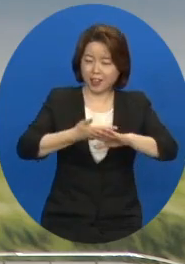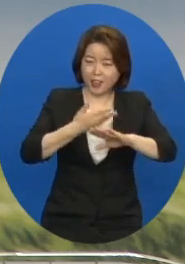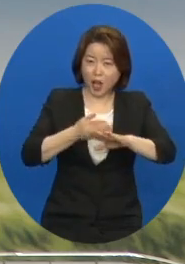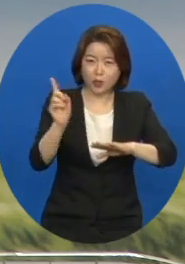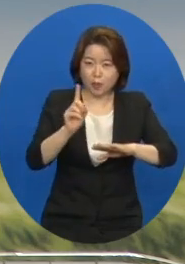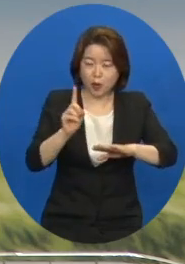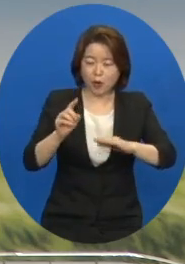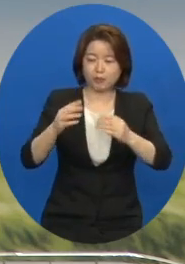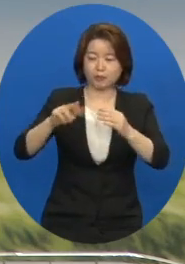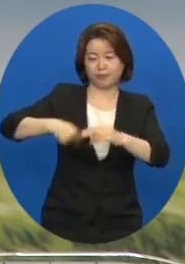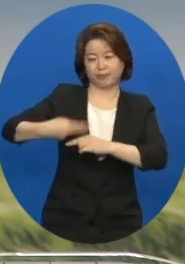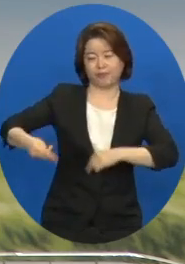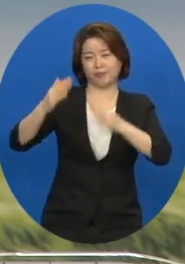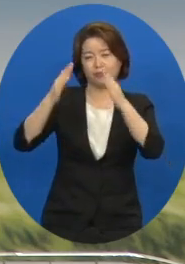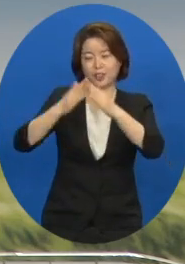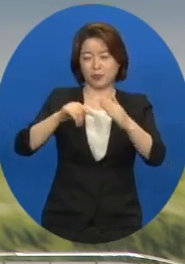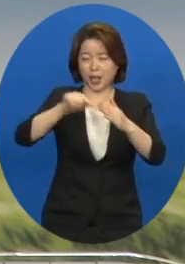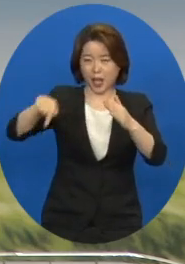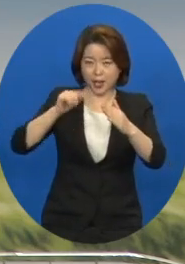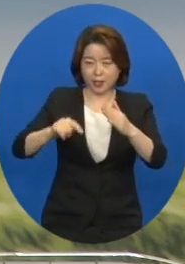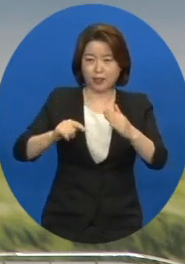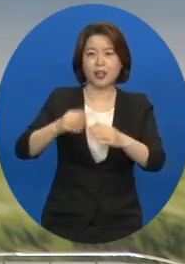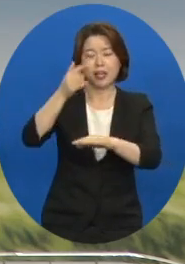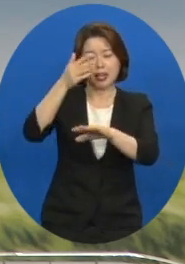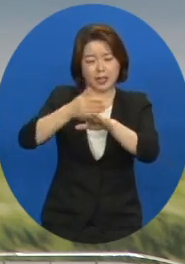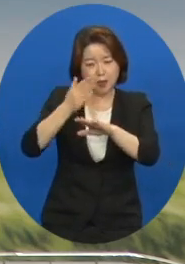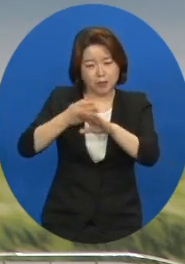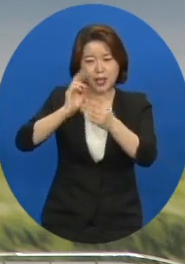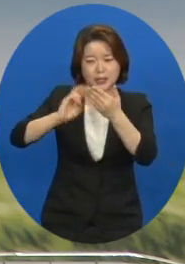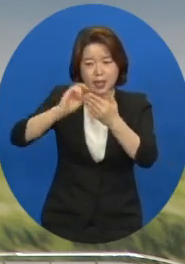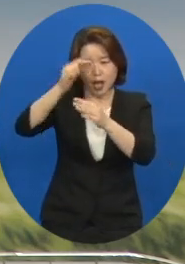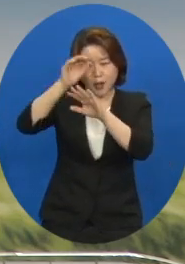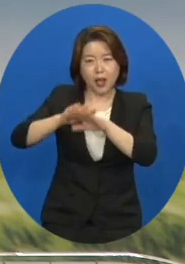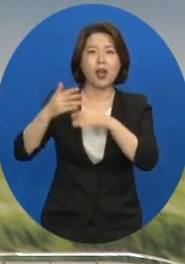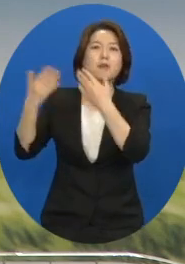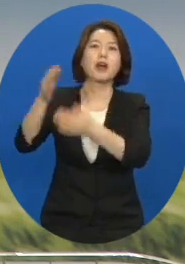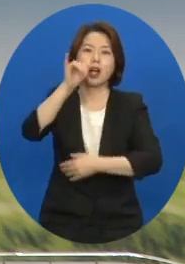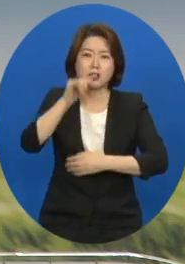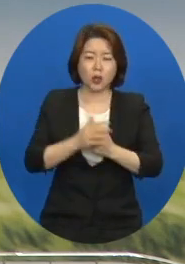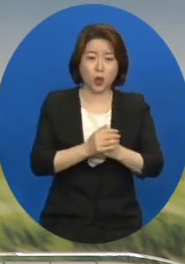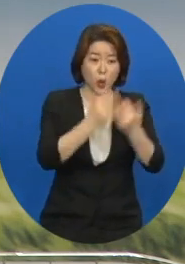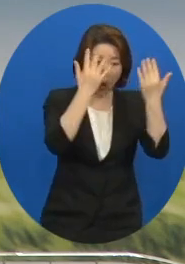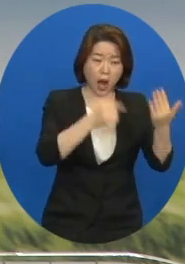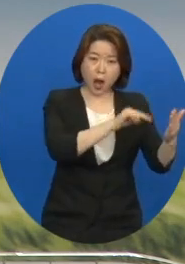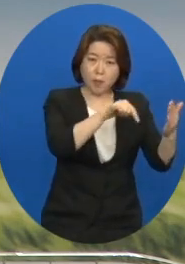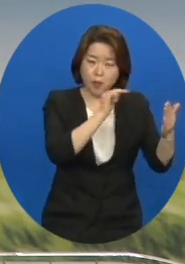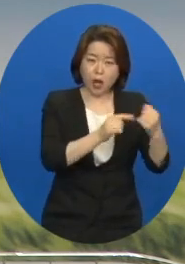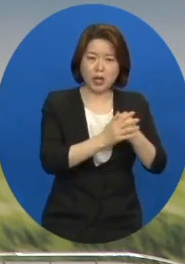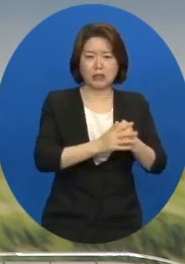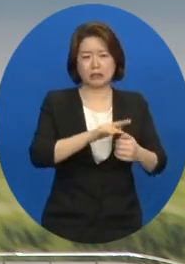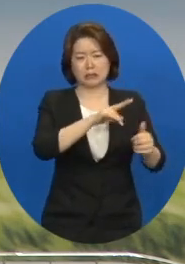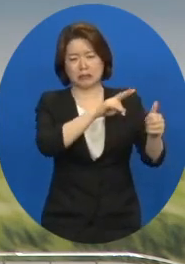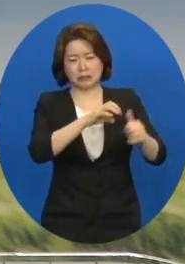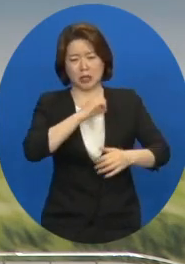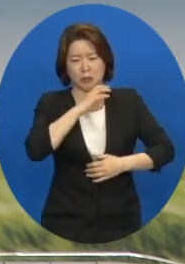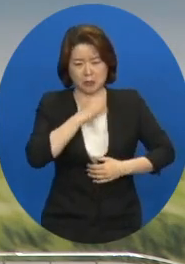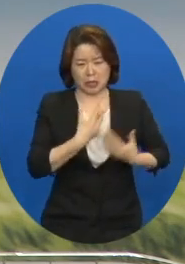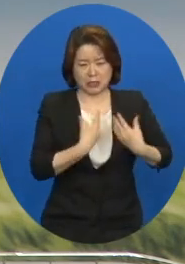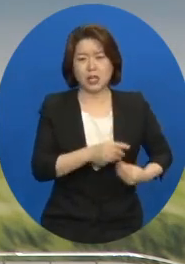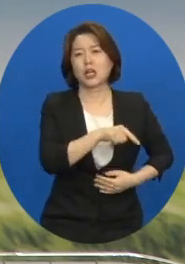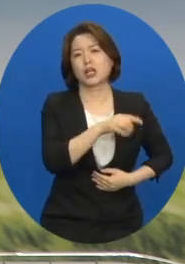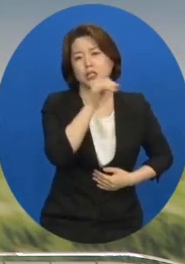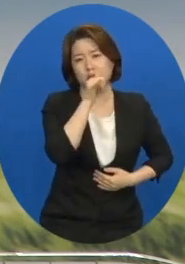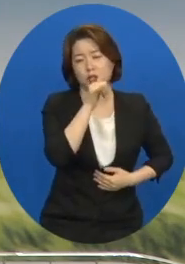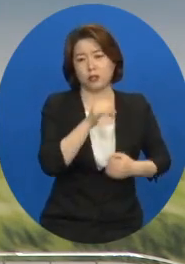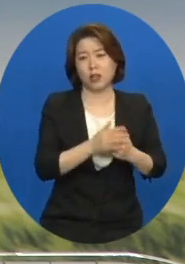찬송이 있어요. 예배가 있습니다. 감옥은 불평과 원망과 낙심이 있어요. 그 점이 수도원과